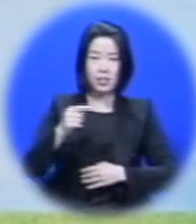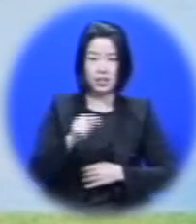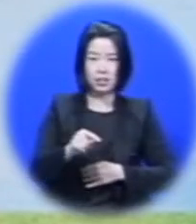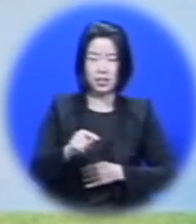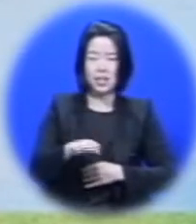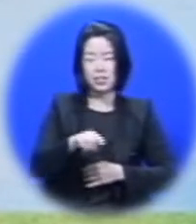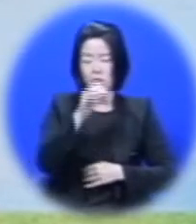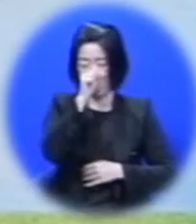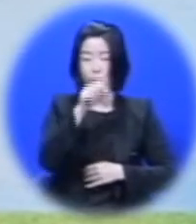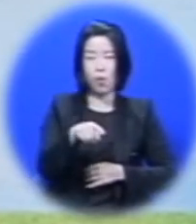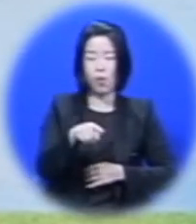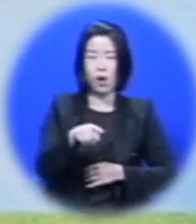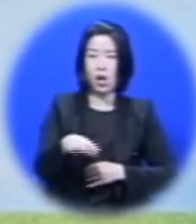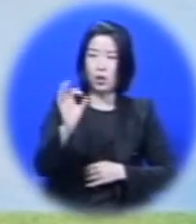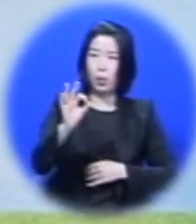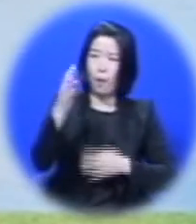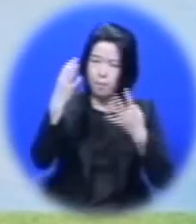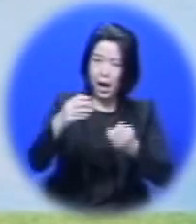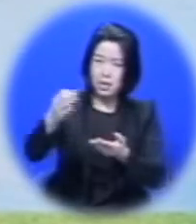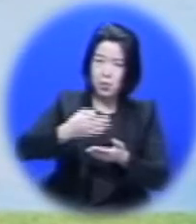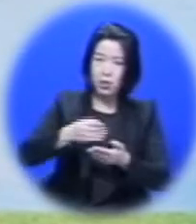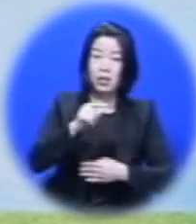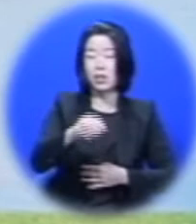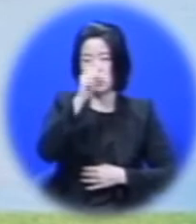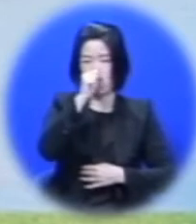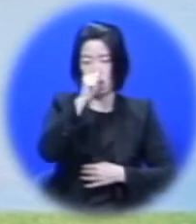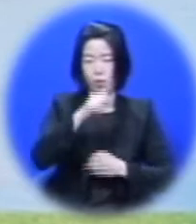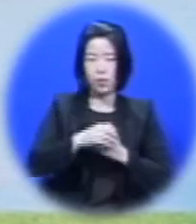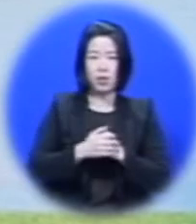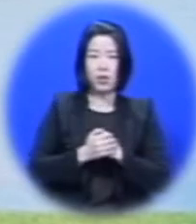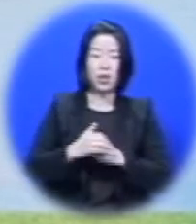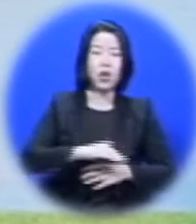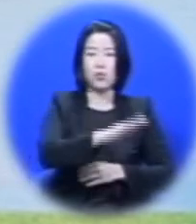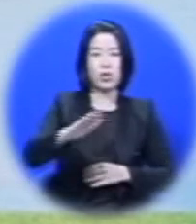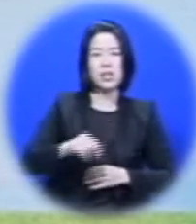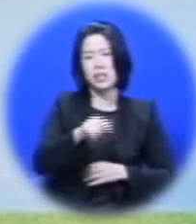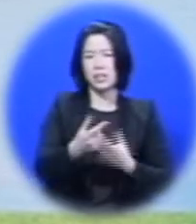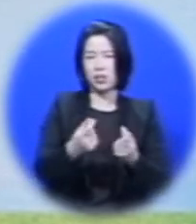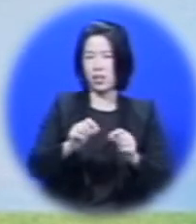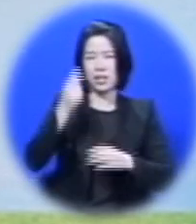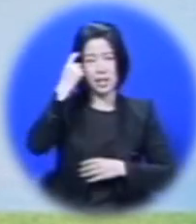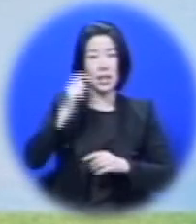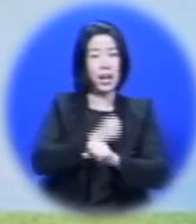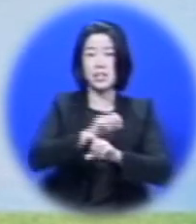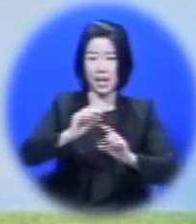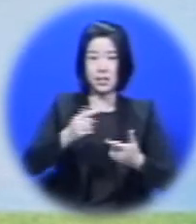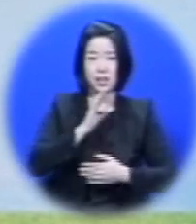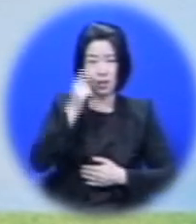그게 선이죠. 돈 많이 버는 게 그게 선이죠. 근데 우리는 그렇게 생각하지 않지